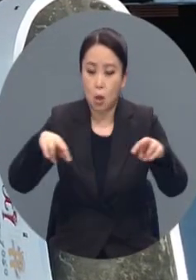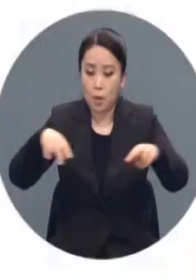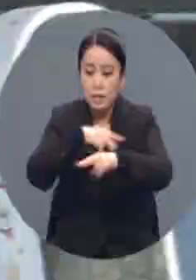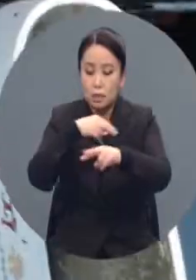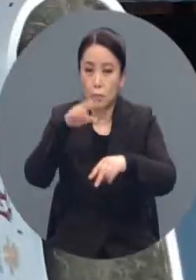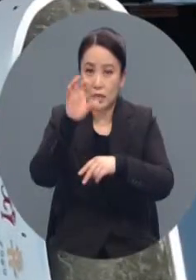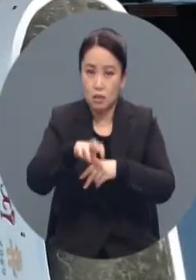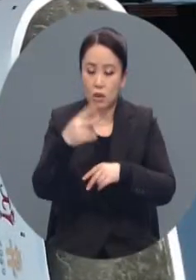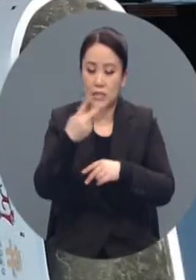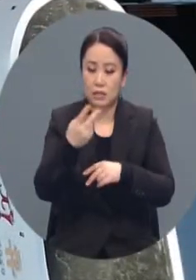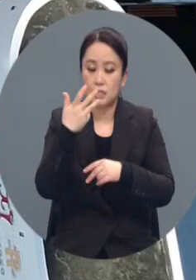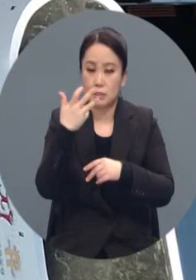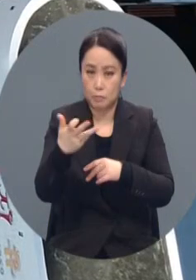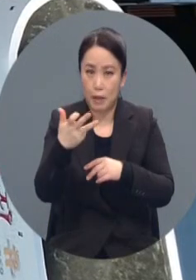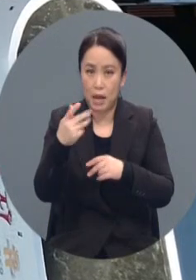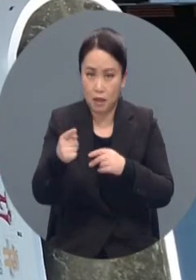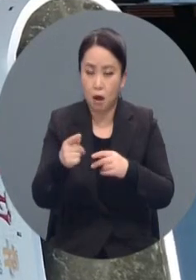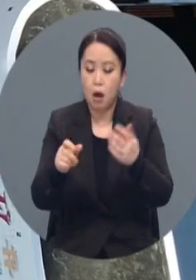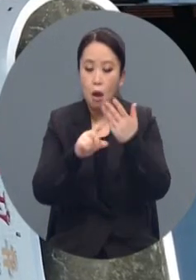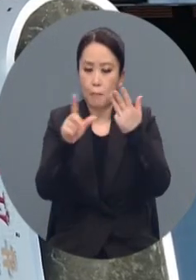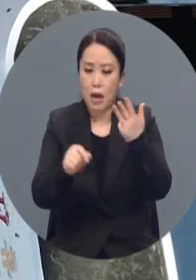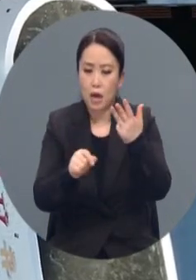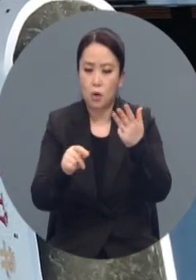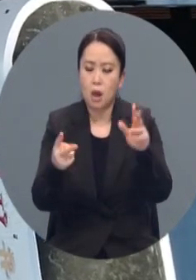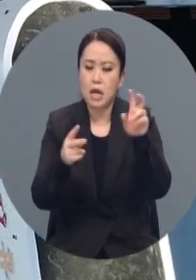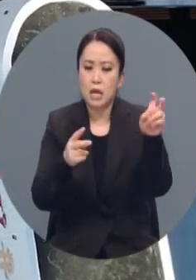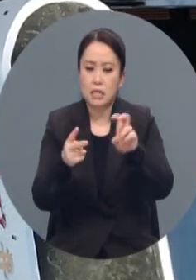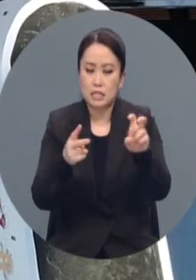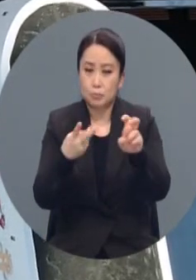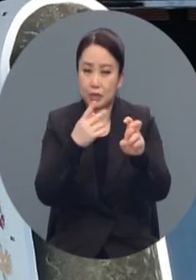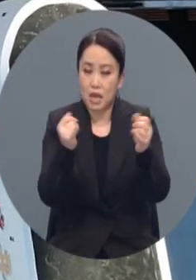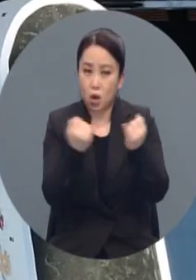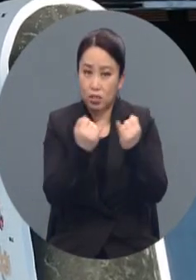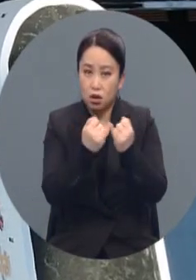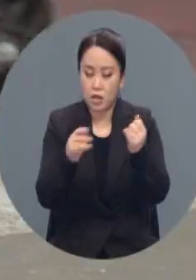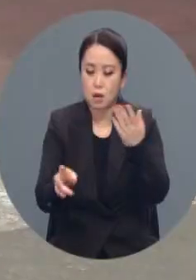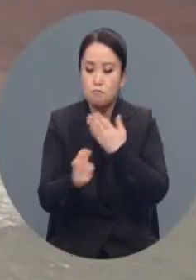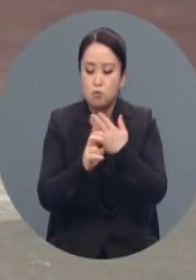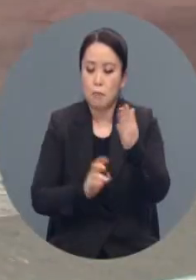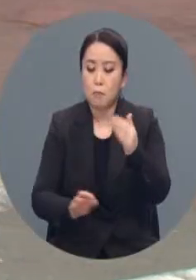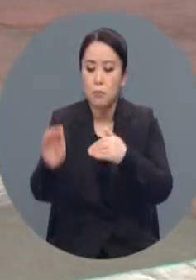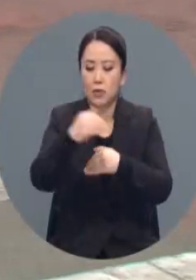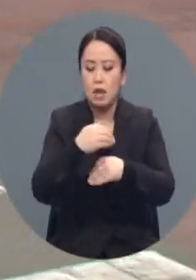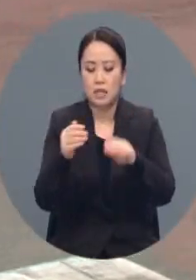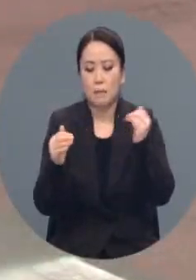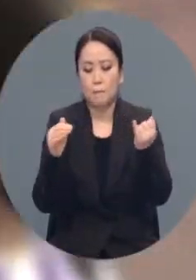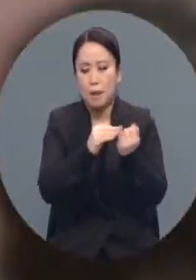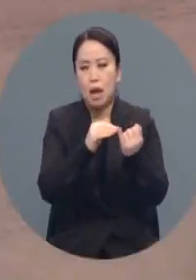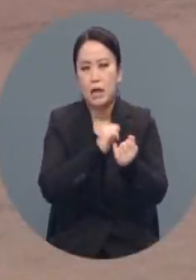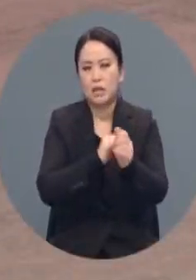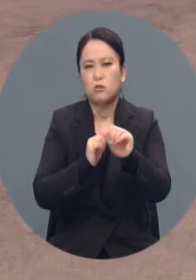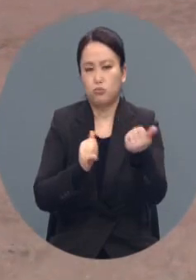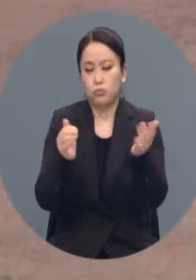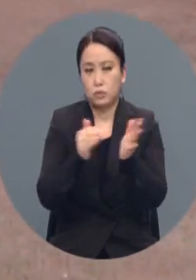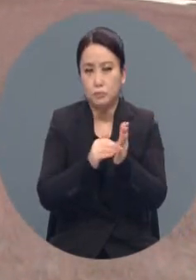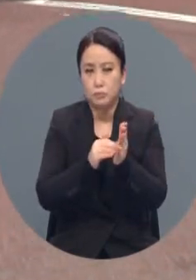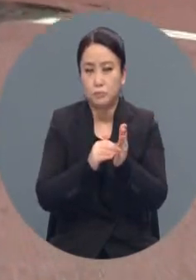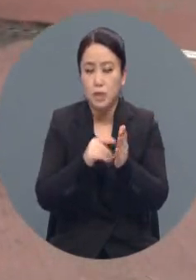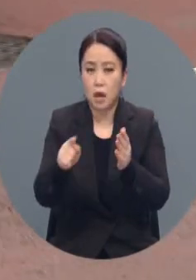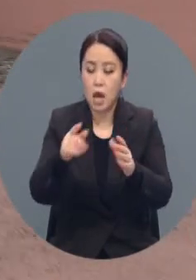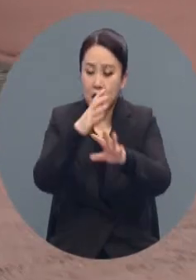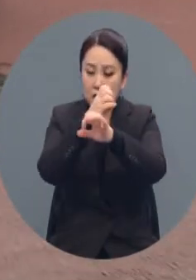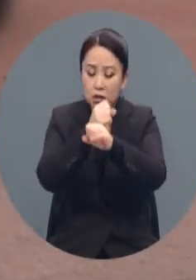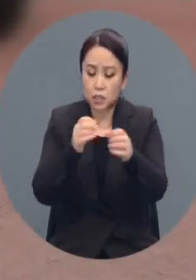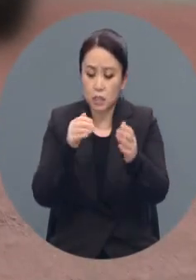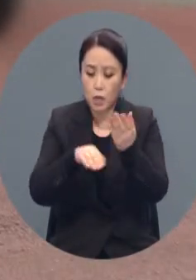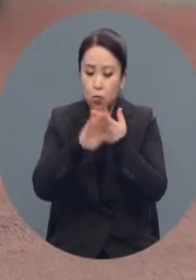8월 20대 여성이 불법 유턴하던 승용차에 치여 숨졌습니다. 사고가 난 곳에는 여전히 신호등도, 유턴